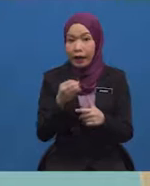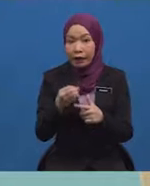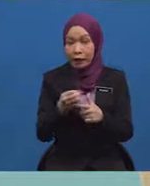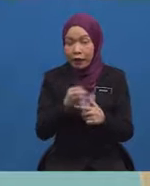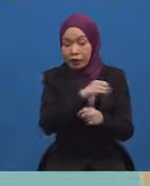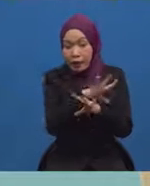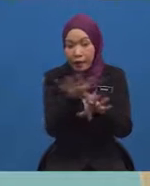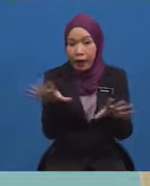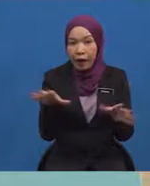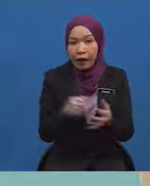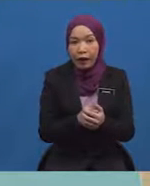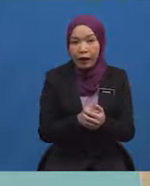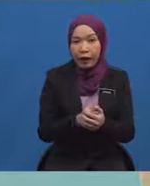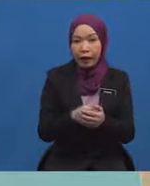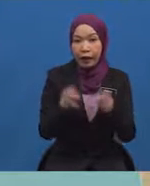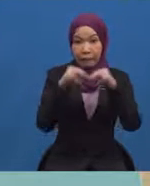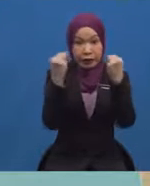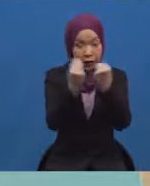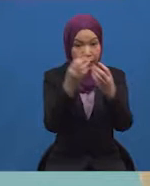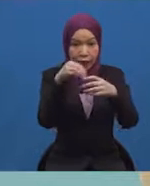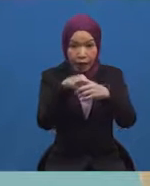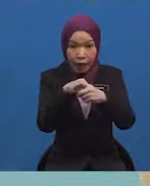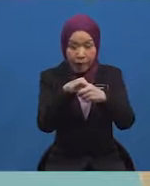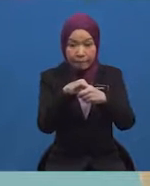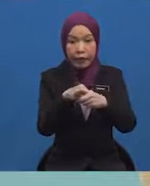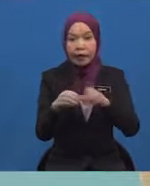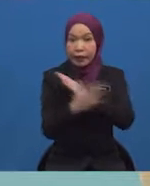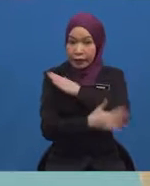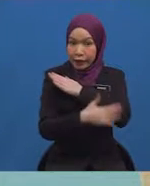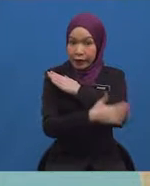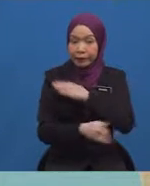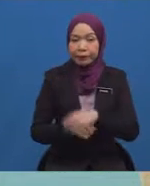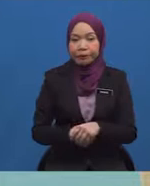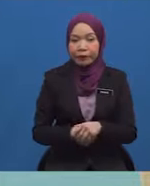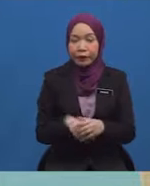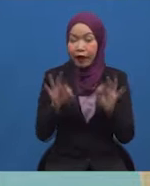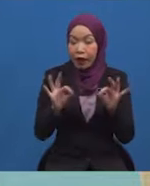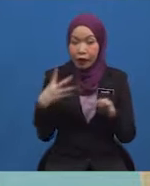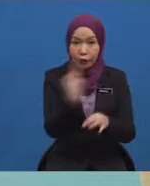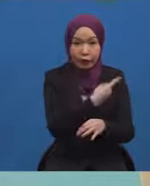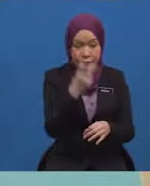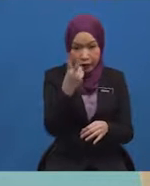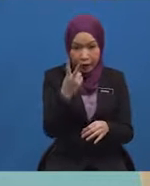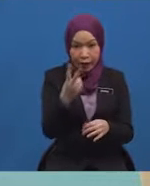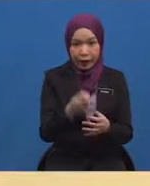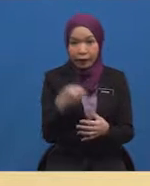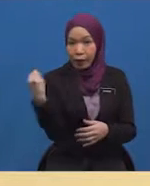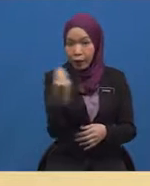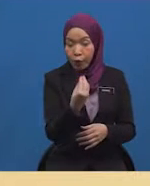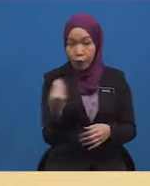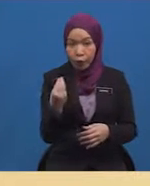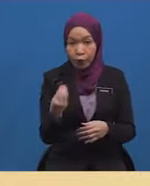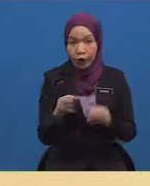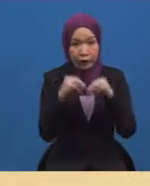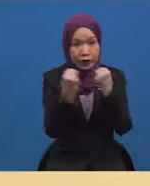sesuatu kawasan atau negara. Jika kita lihat, taburan penduduk dunia adalah tidak sekata. Kita